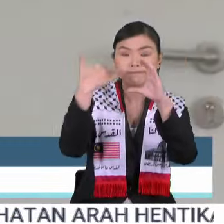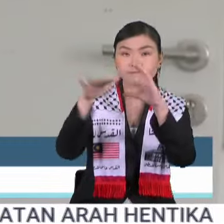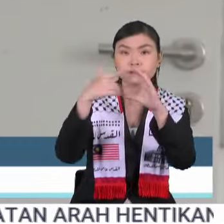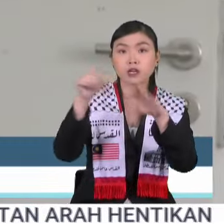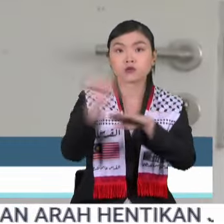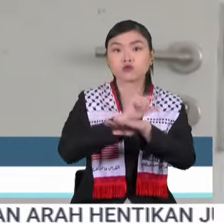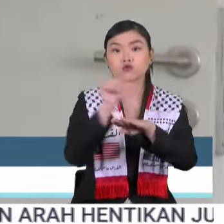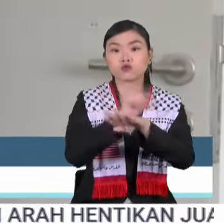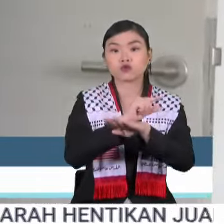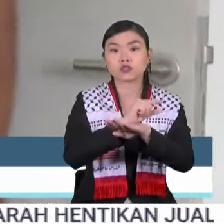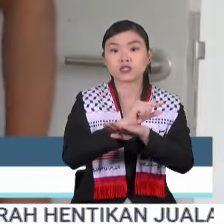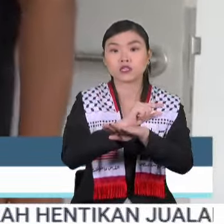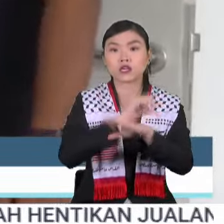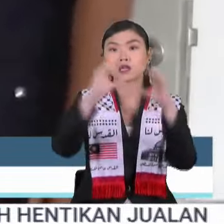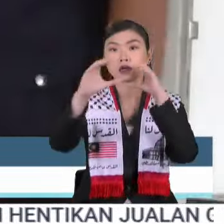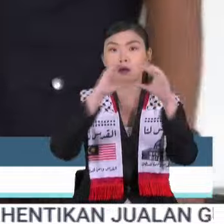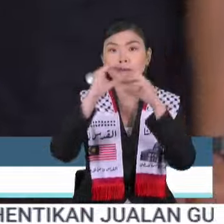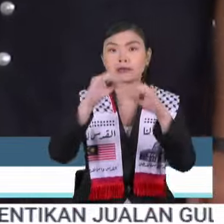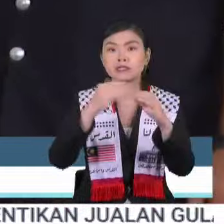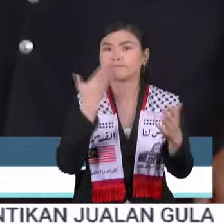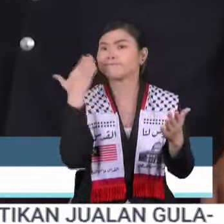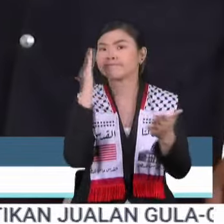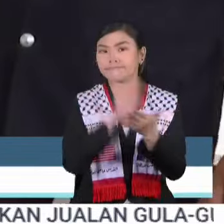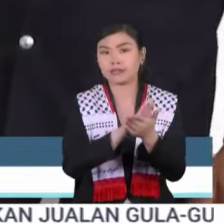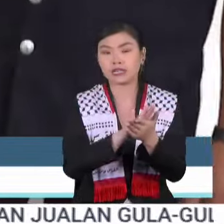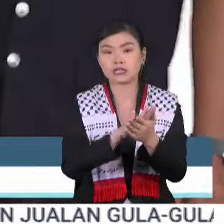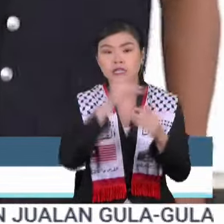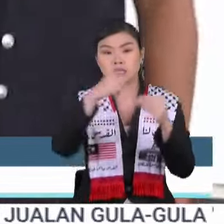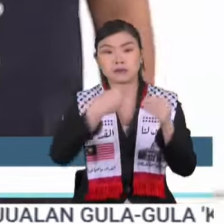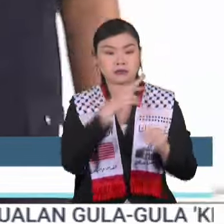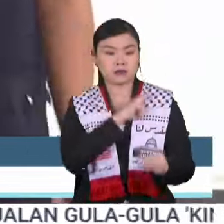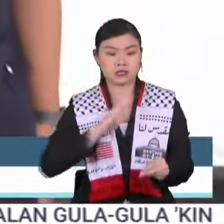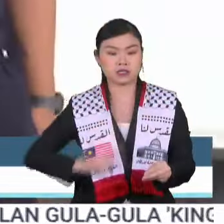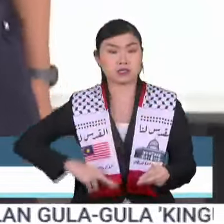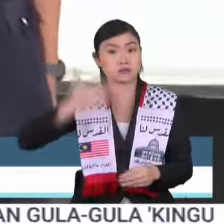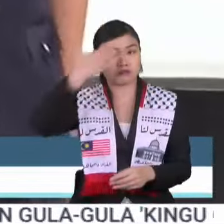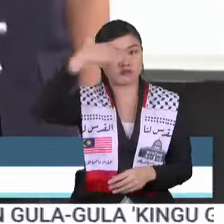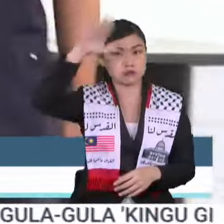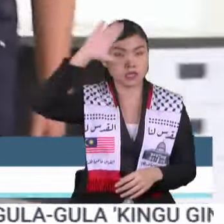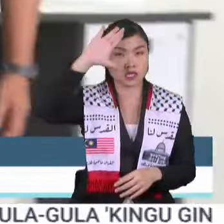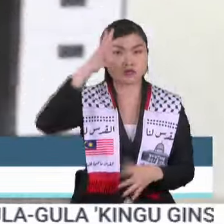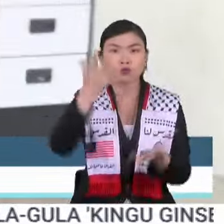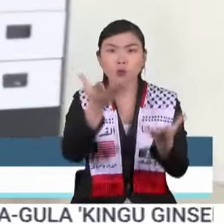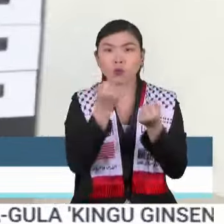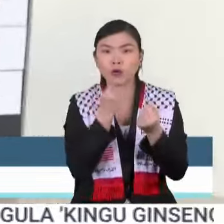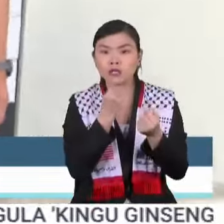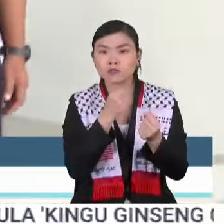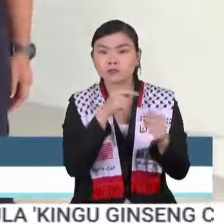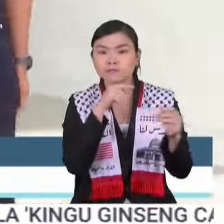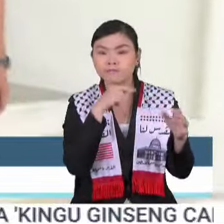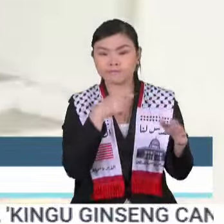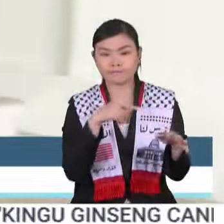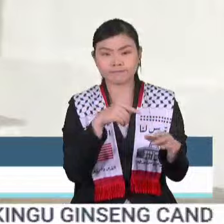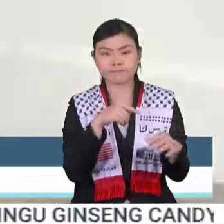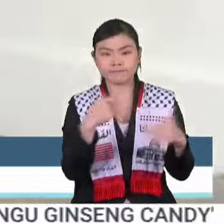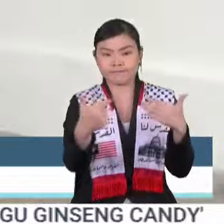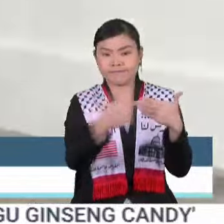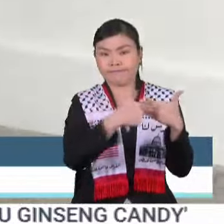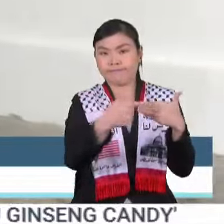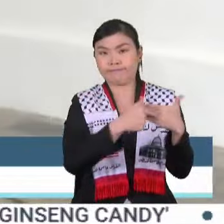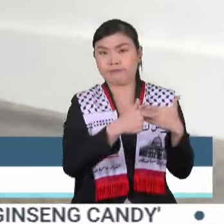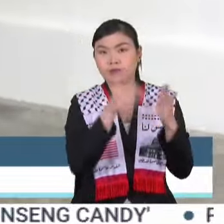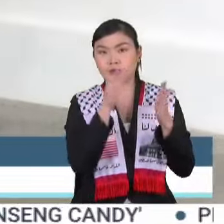dengan menggunakan perkhidmatan komunikasi yang jelik sifatnya terhadap Raja Perlis dengan niat untuk menyakitkan hati orang lain